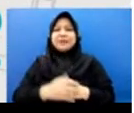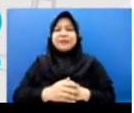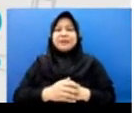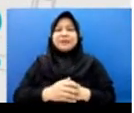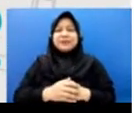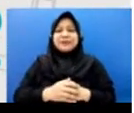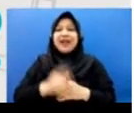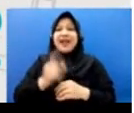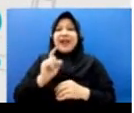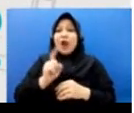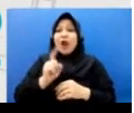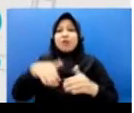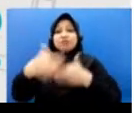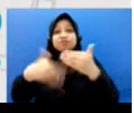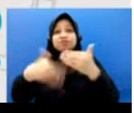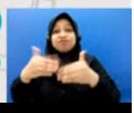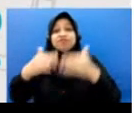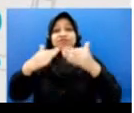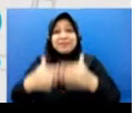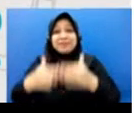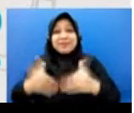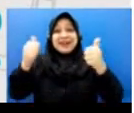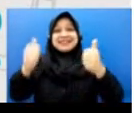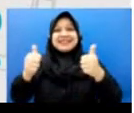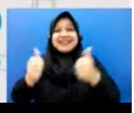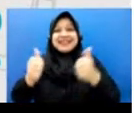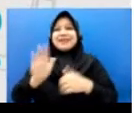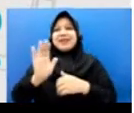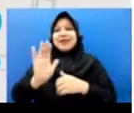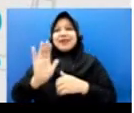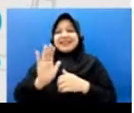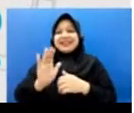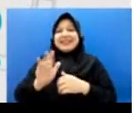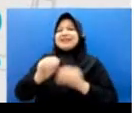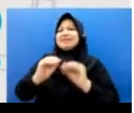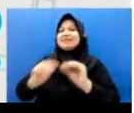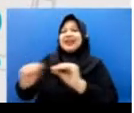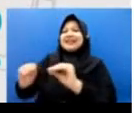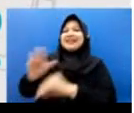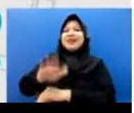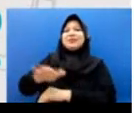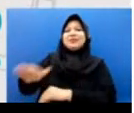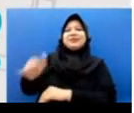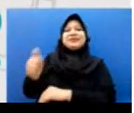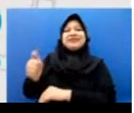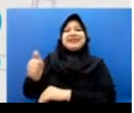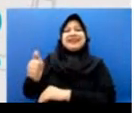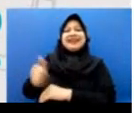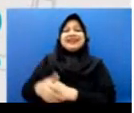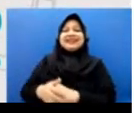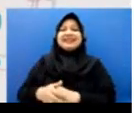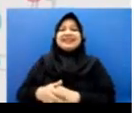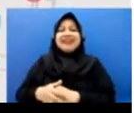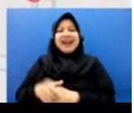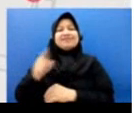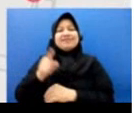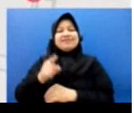ya, berhasil, kita tinggal ajarkan ke sana. Ya, seperti itu, sedikit tentang program Smart Classroom.